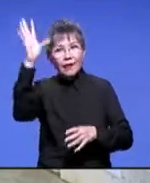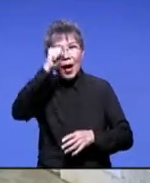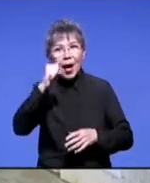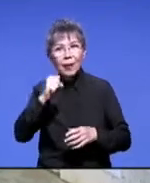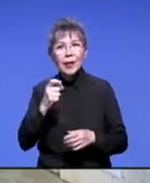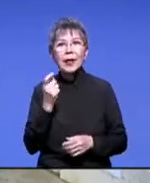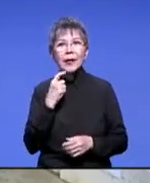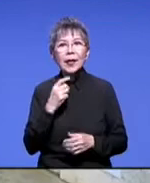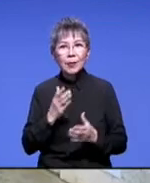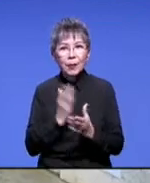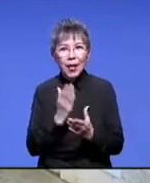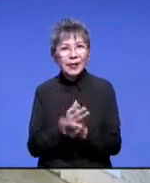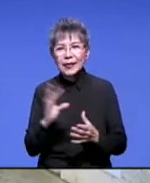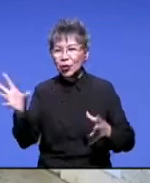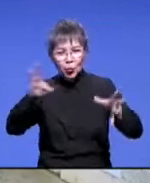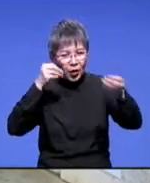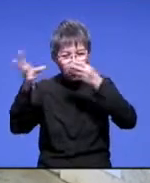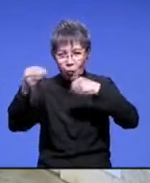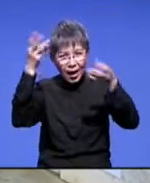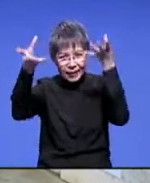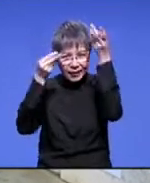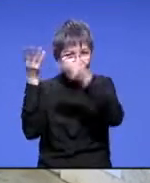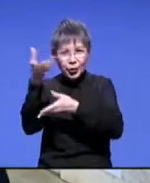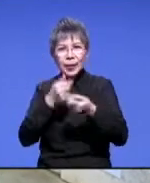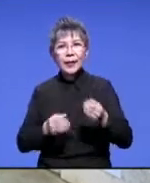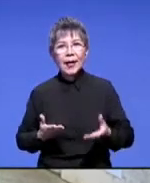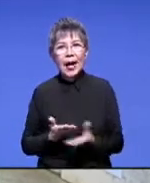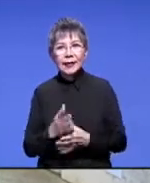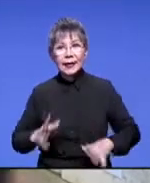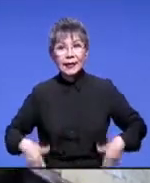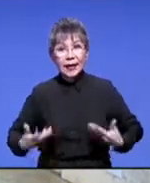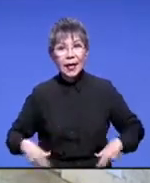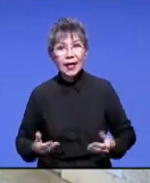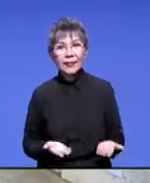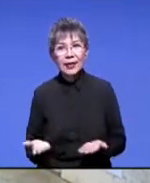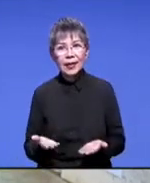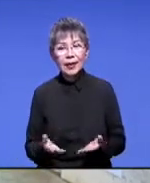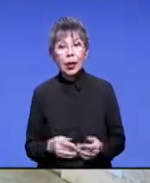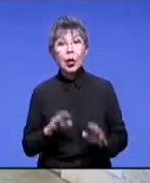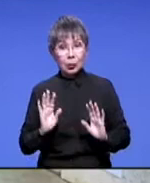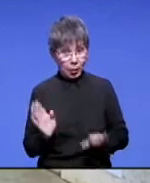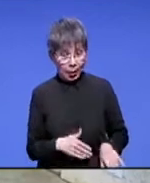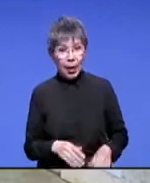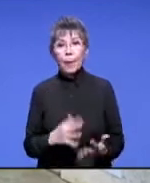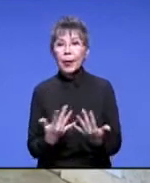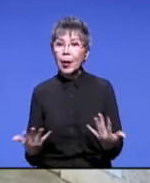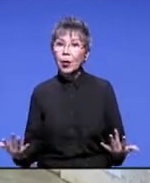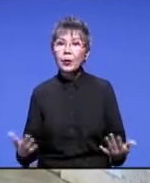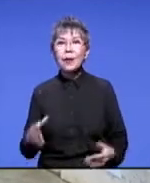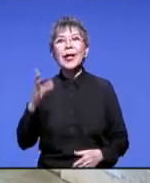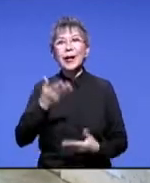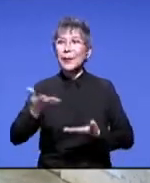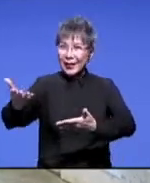tentang memberi akses fasilitas, tapi juga bagaimana masyarakat, jamaah sendiri, DKM sendiri